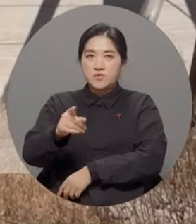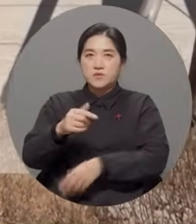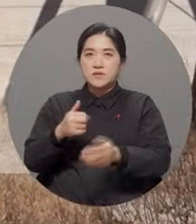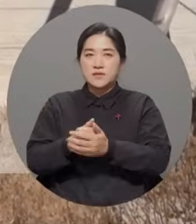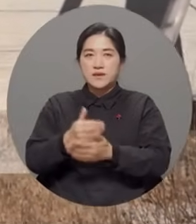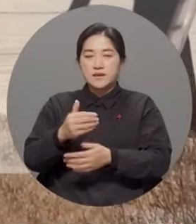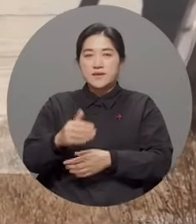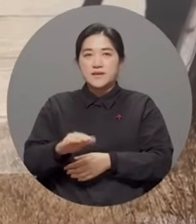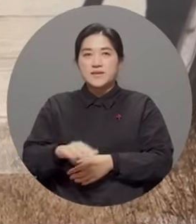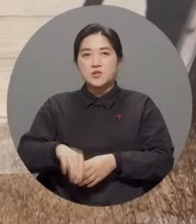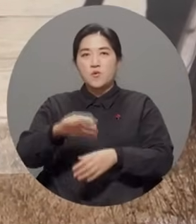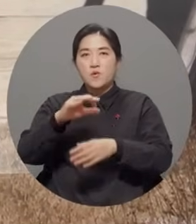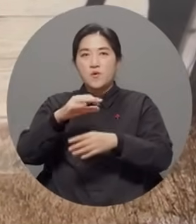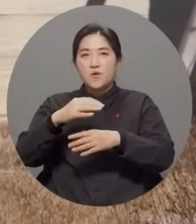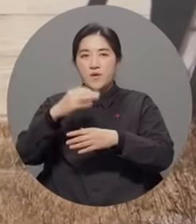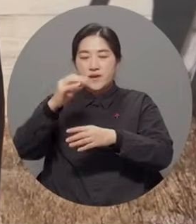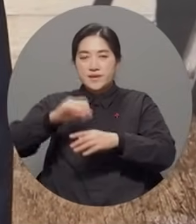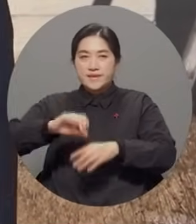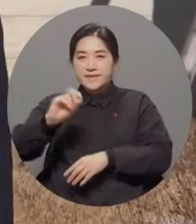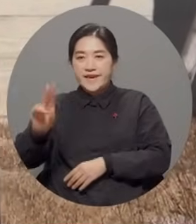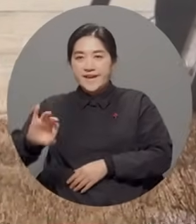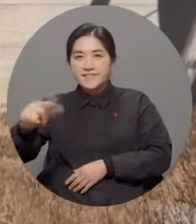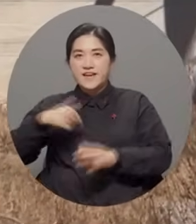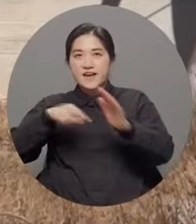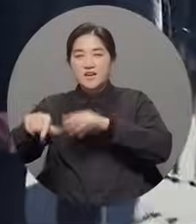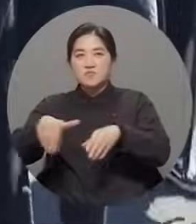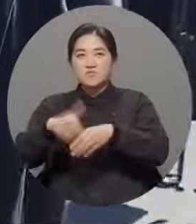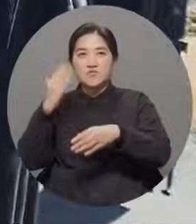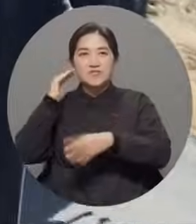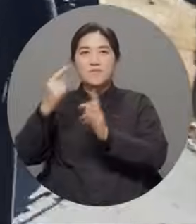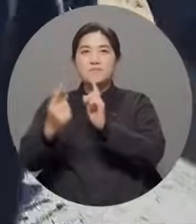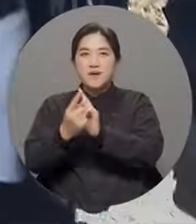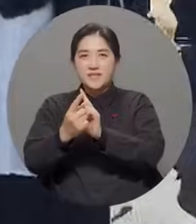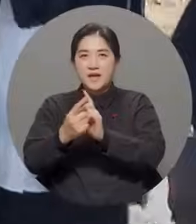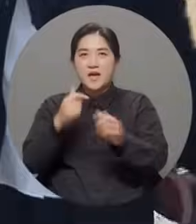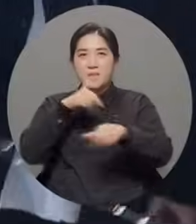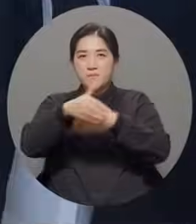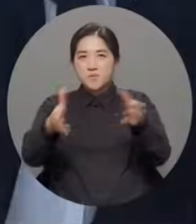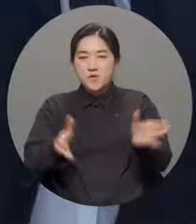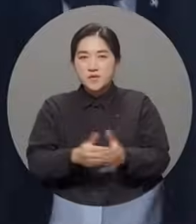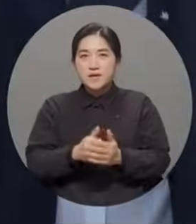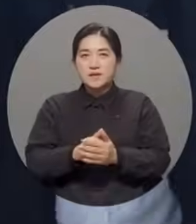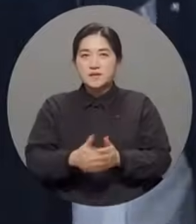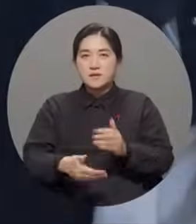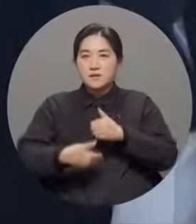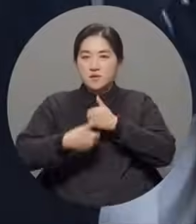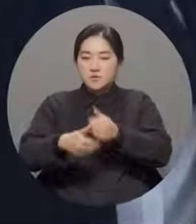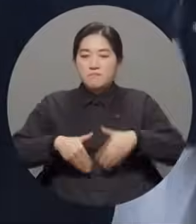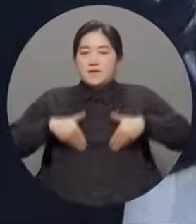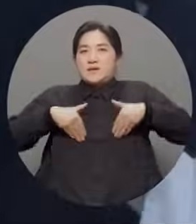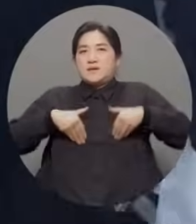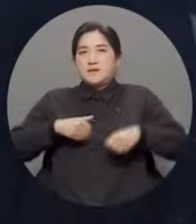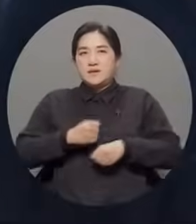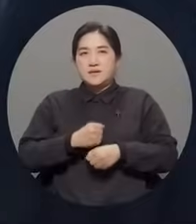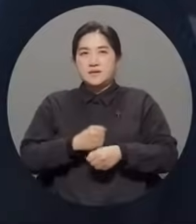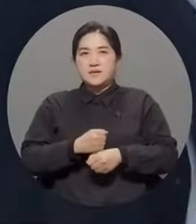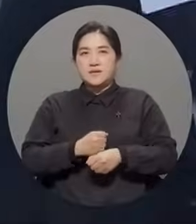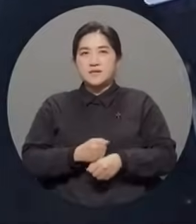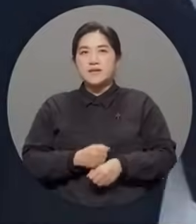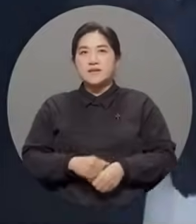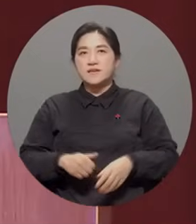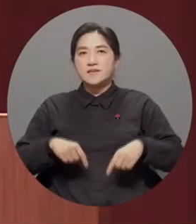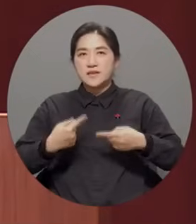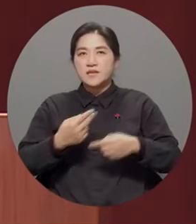양산에 가서 문재인 전 대통령을 만났습니다. 당시 민주당은 초청이 너무 촉박했다고 불참 이유를